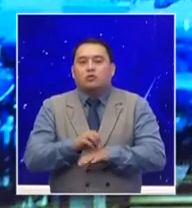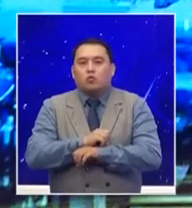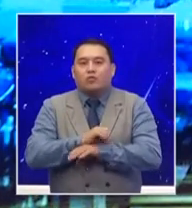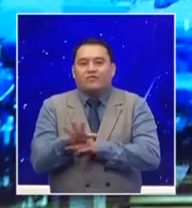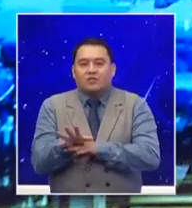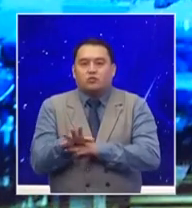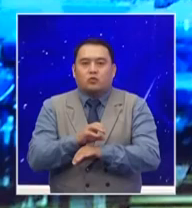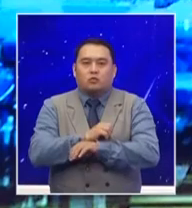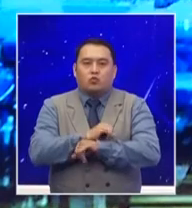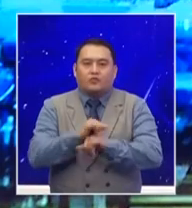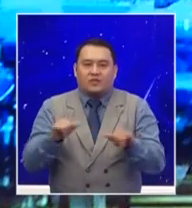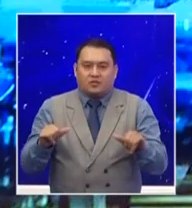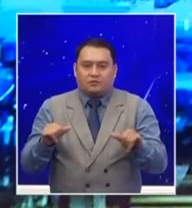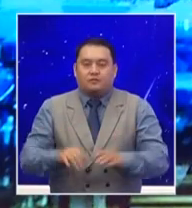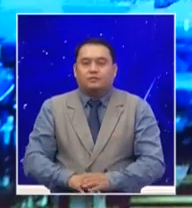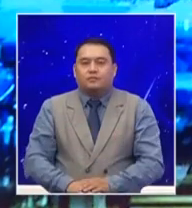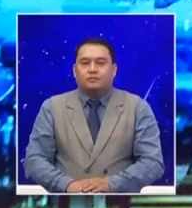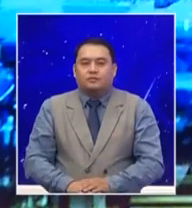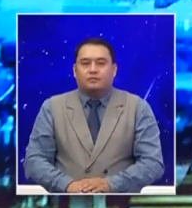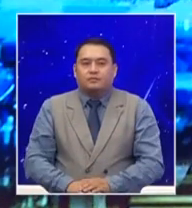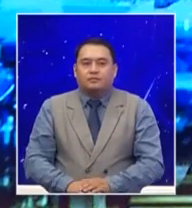говорят участники областного штаба.